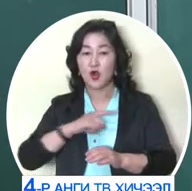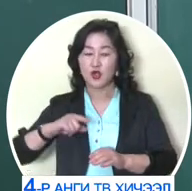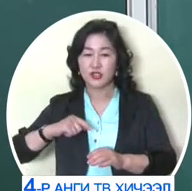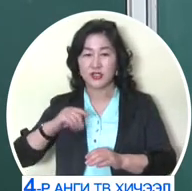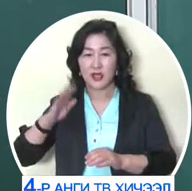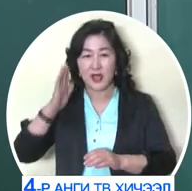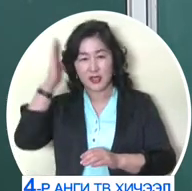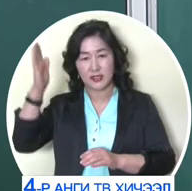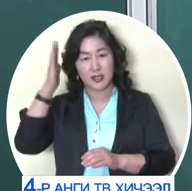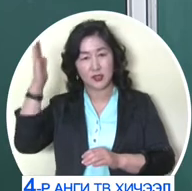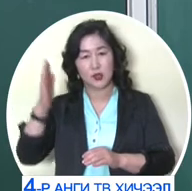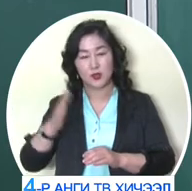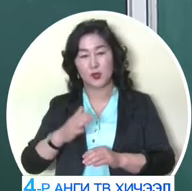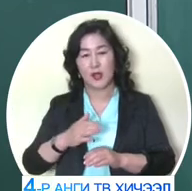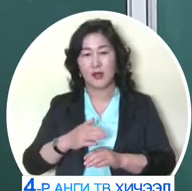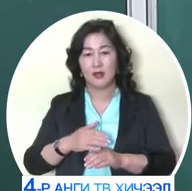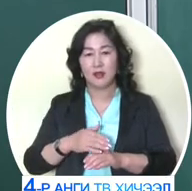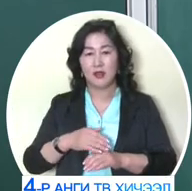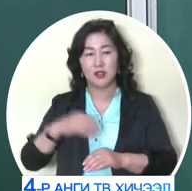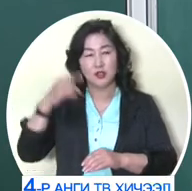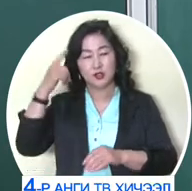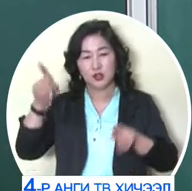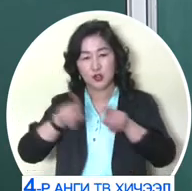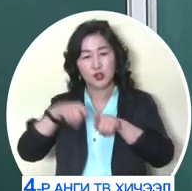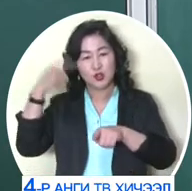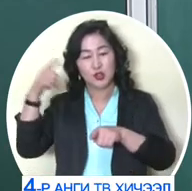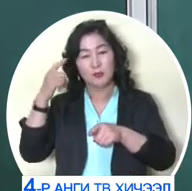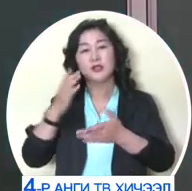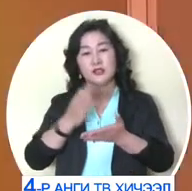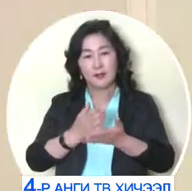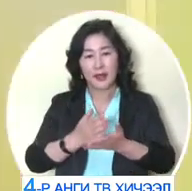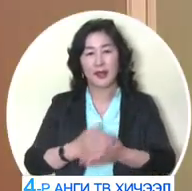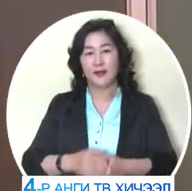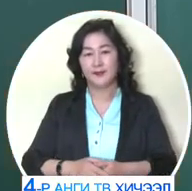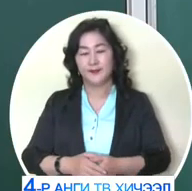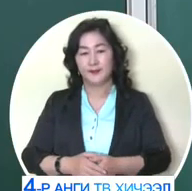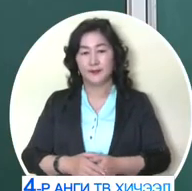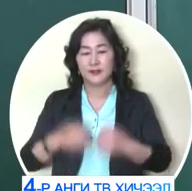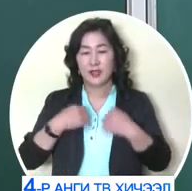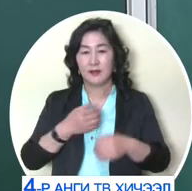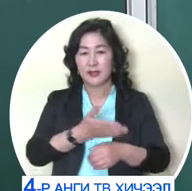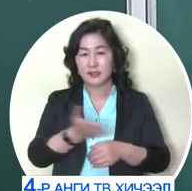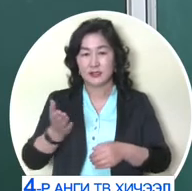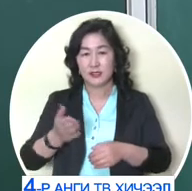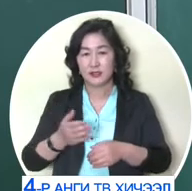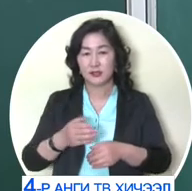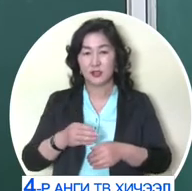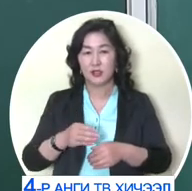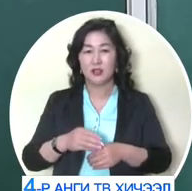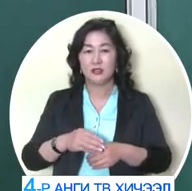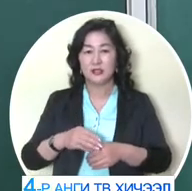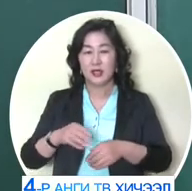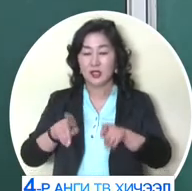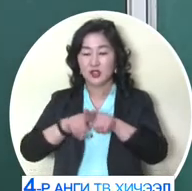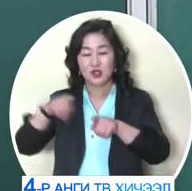тухай төсөөлж бичих ихээ хэрэгцүүлэн бодож төсөөлсөн байхаа гэж багш нь бодъё. Багш та бүхэндээ төсөөллийнхээ тухай их